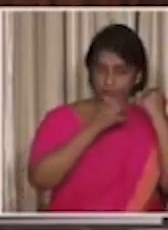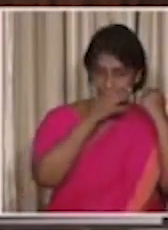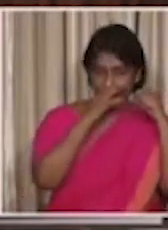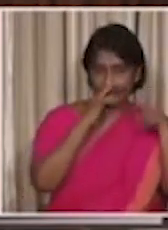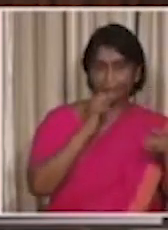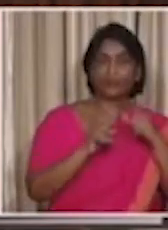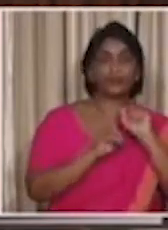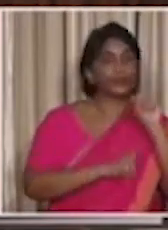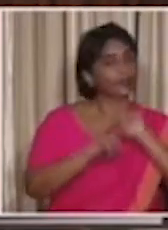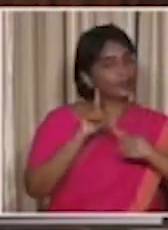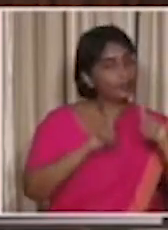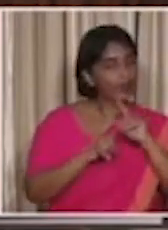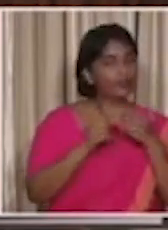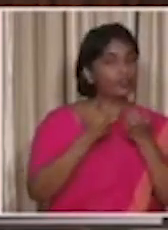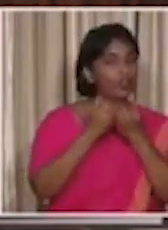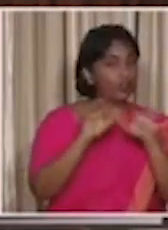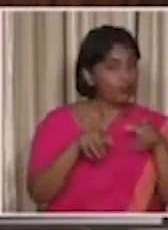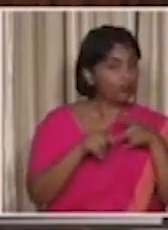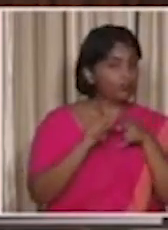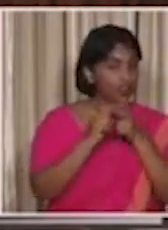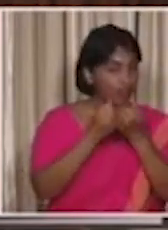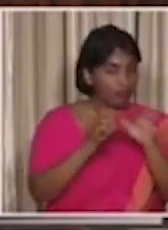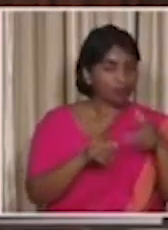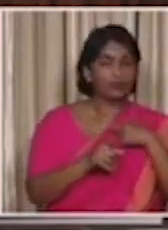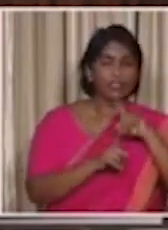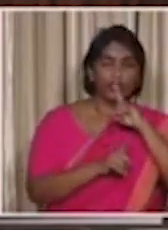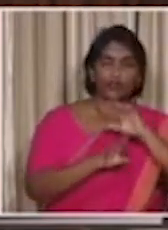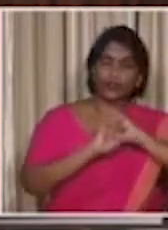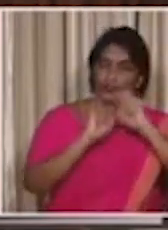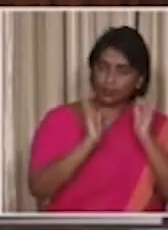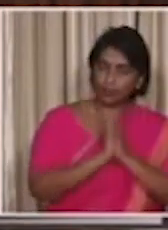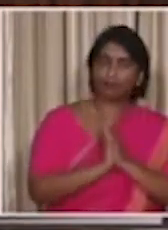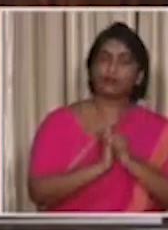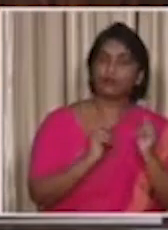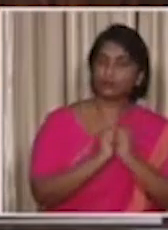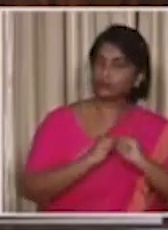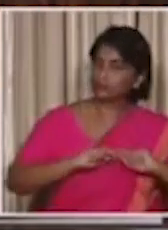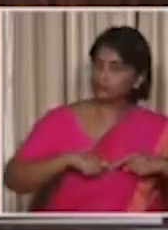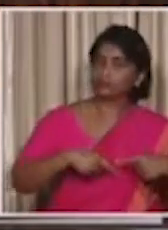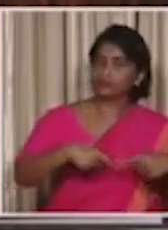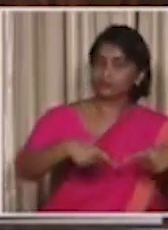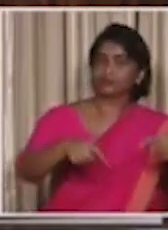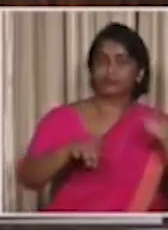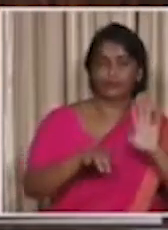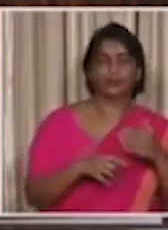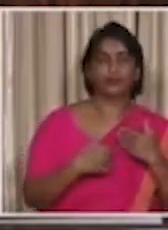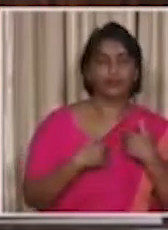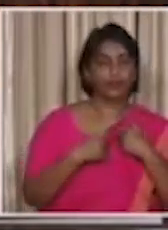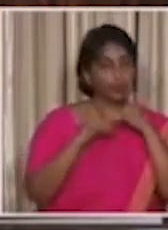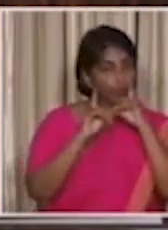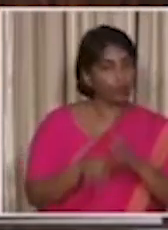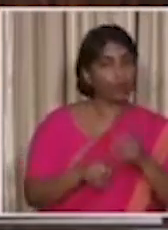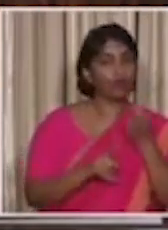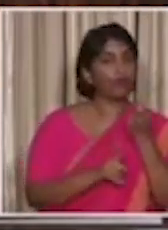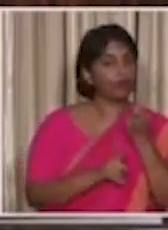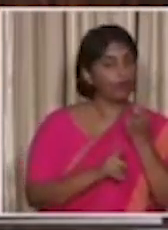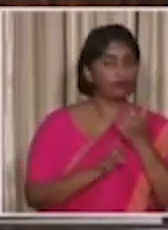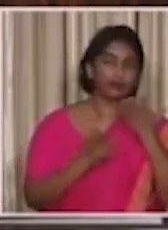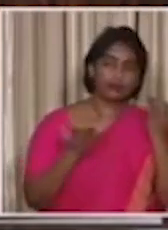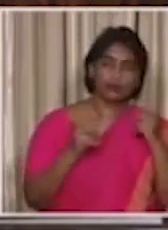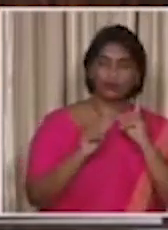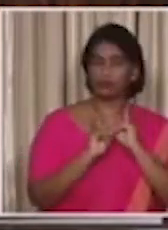ආ පාර්ලිමේන්තුව විවෘත කිරීමේදී කිව් හැම දෙයක්ම මම ක්‍රියාත්මක කරමින් යනවා ඒ ඔස්සේ ආර්ථිකයේ